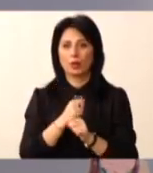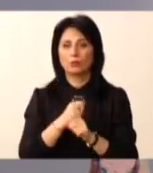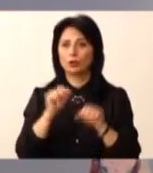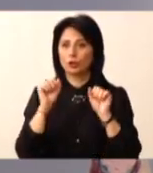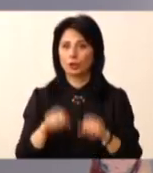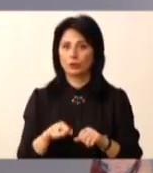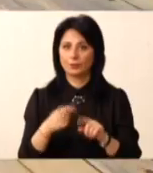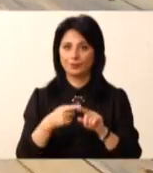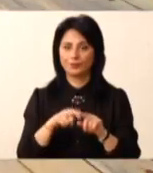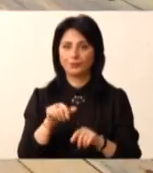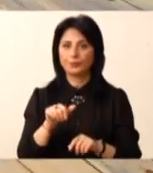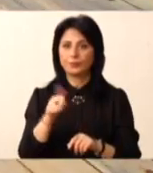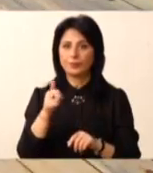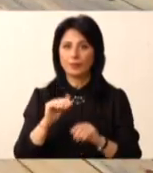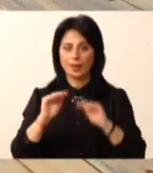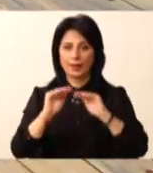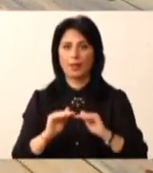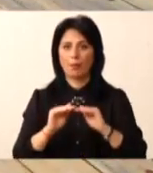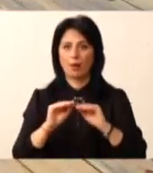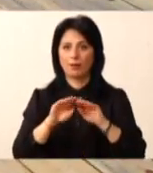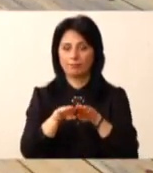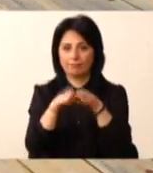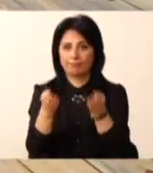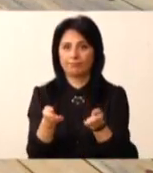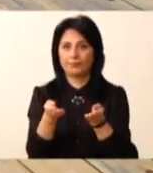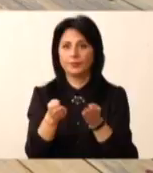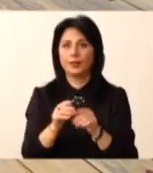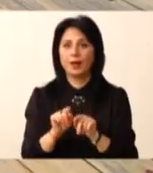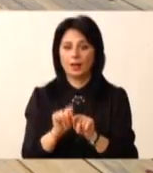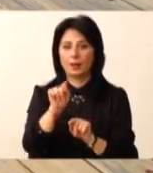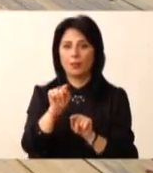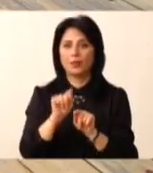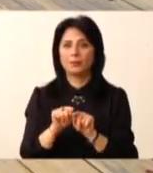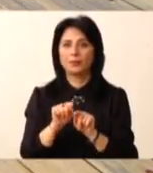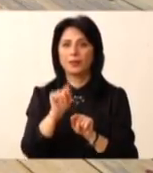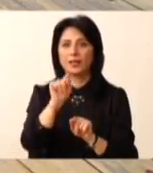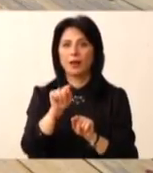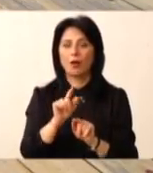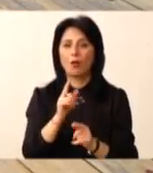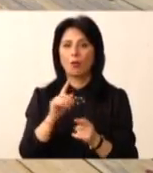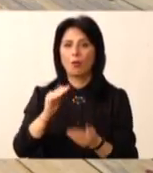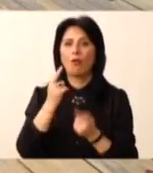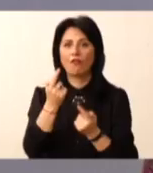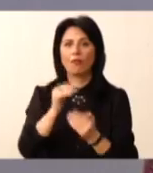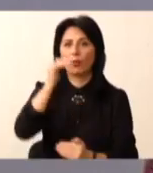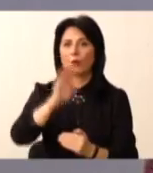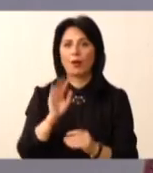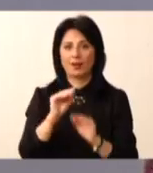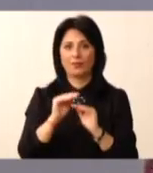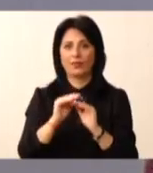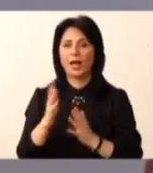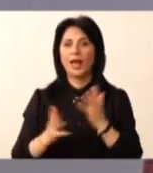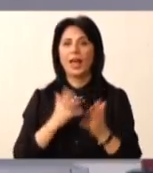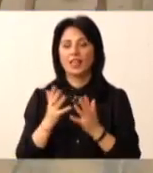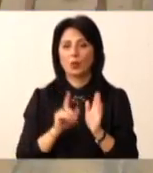შეგვიძლია ესეთი ჯერ დაბალზე გავშალოთ, ეს ჩვენი პლედი, რომ ნაბიჯის სიმაღლე ძალიან მაღალი არ იყოს, მაგრამ ვცდილობთ, რომ